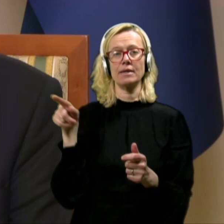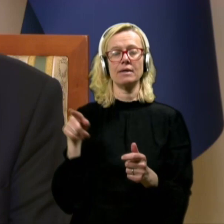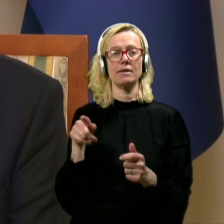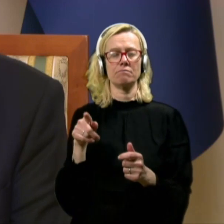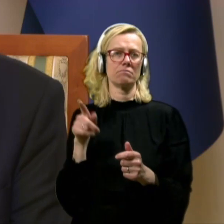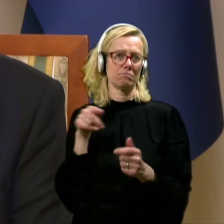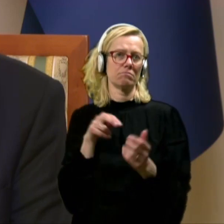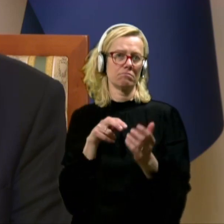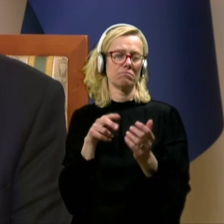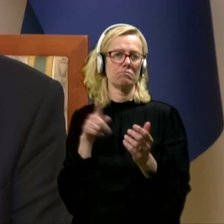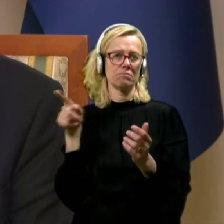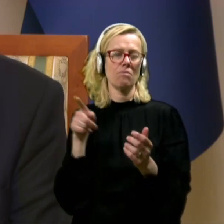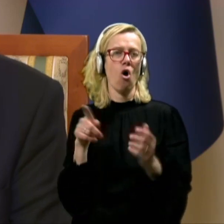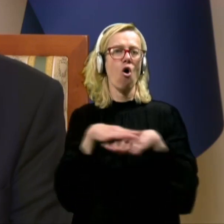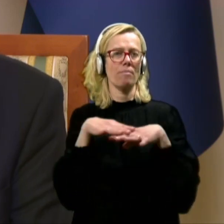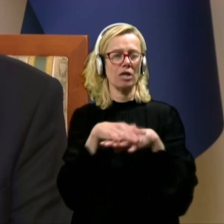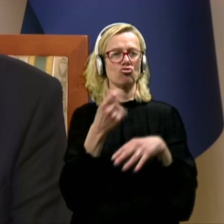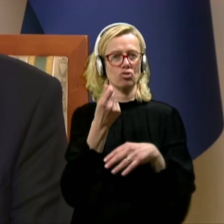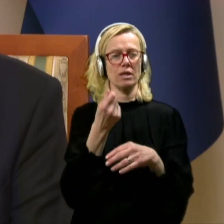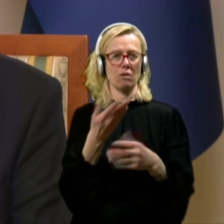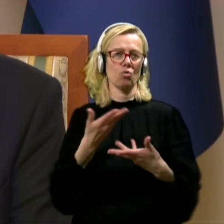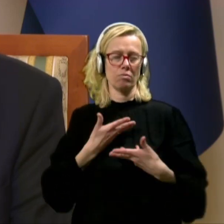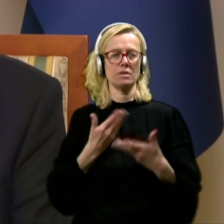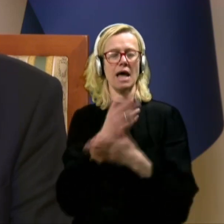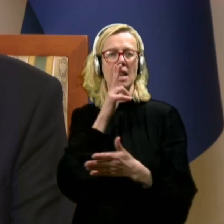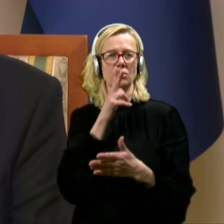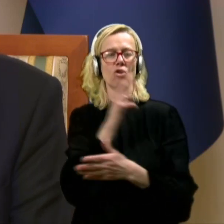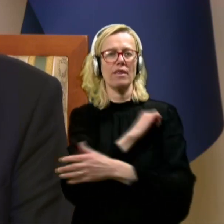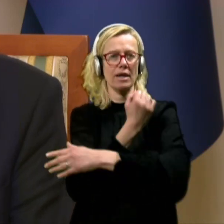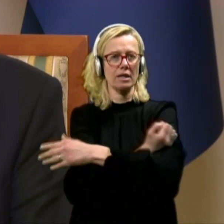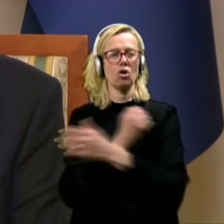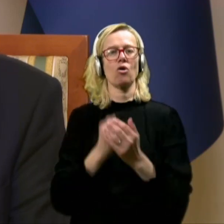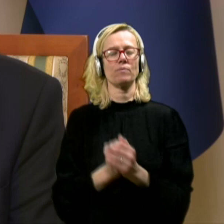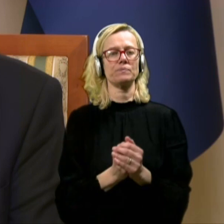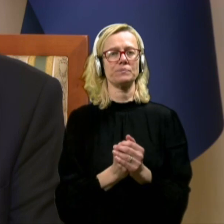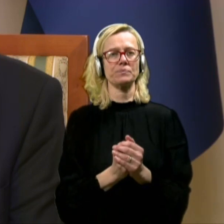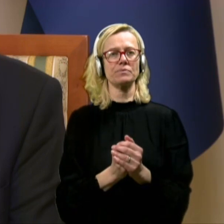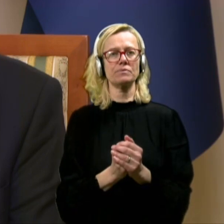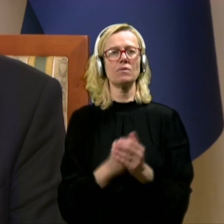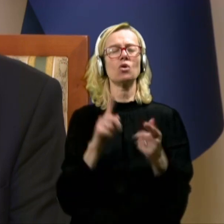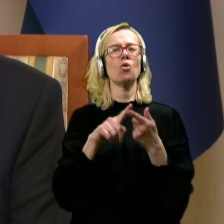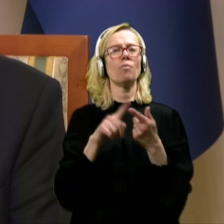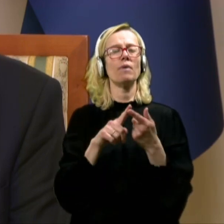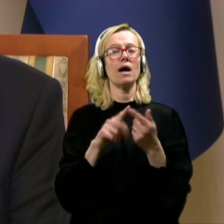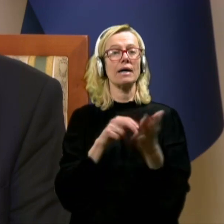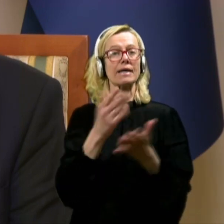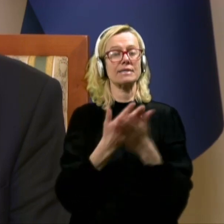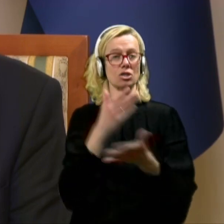ki jim gre omrežnina za električno energijo, ko pa gre za stroške